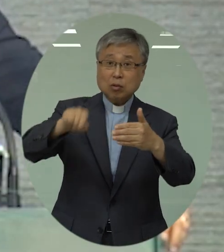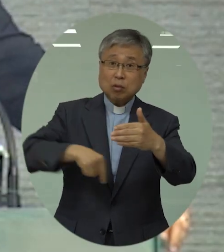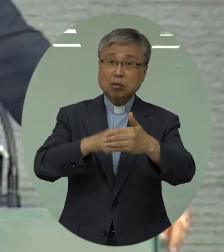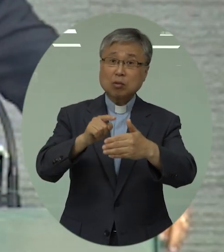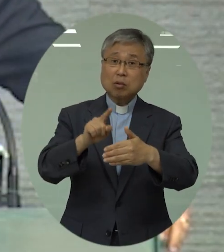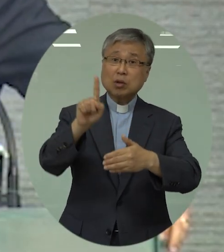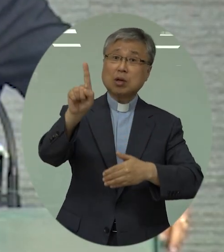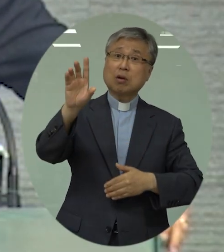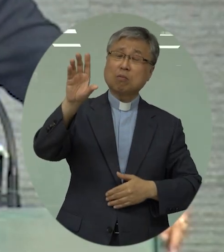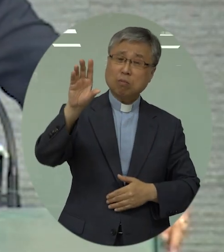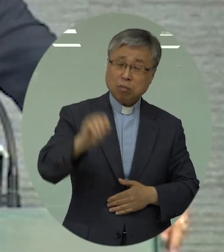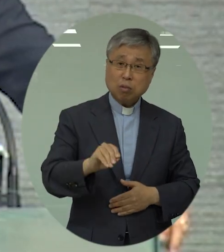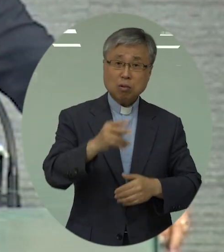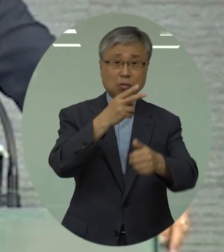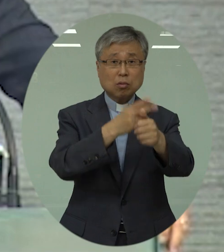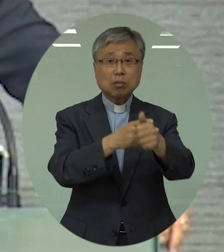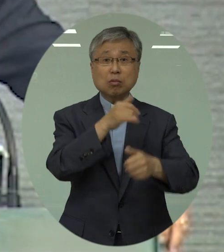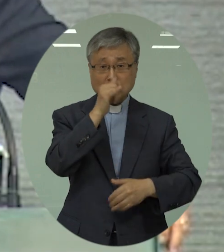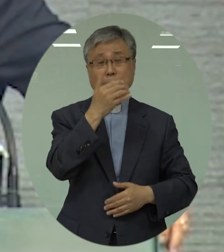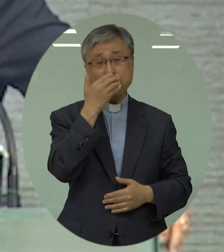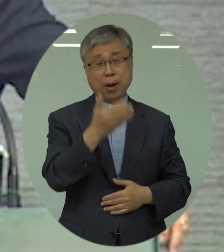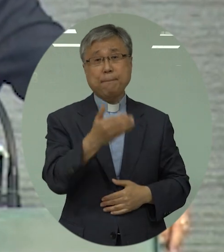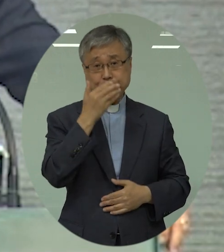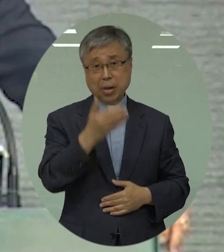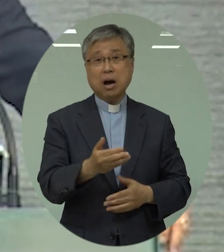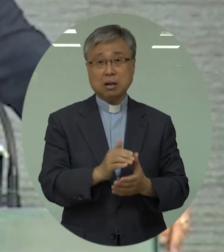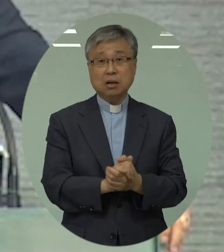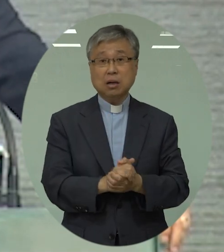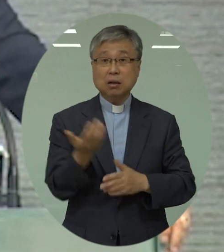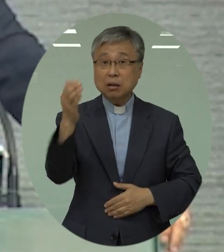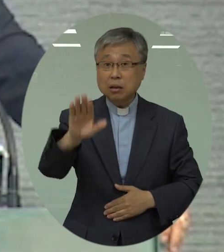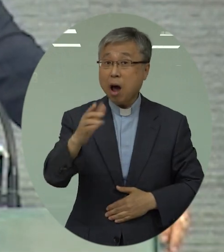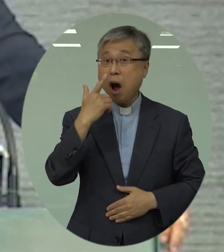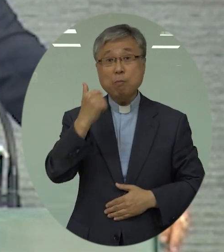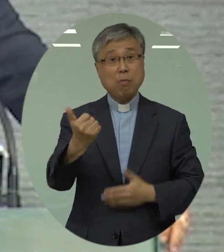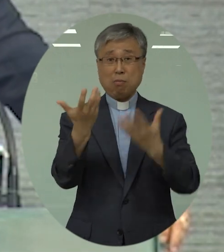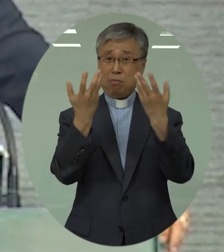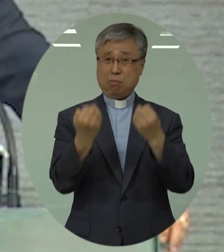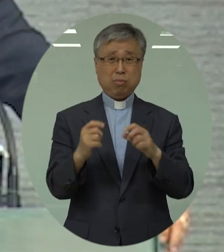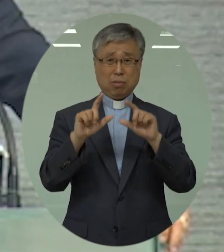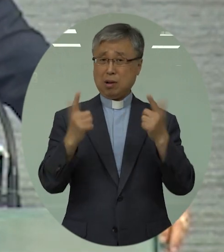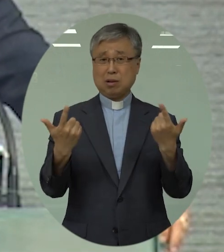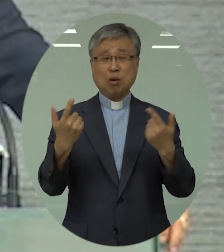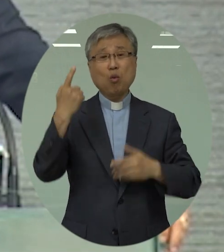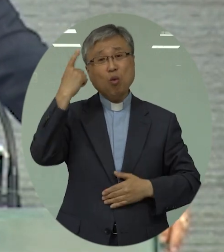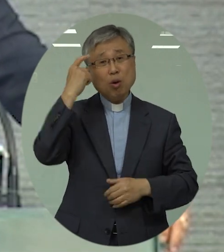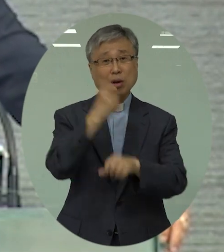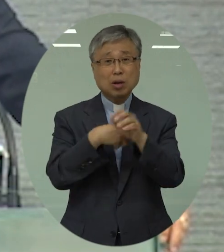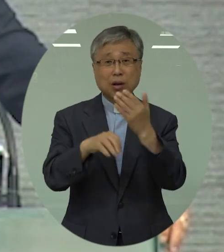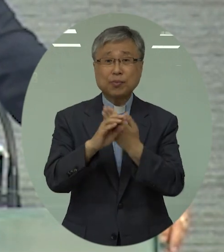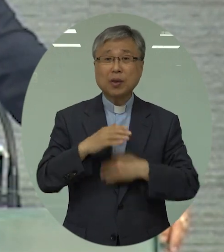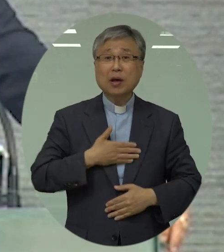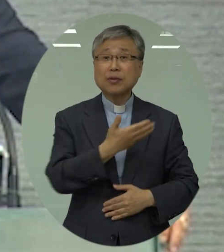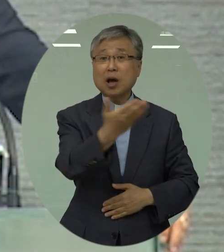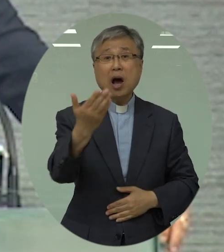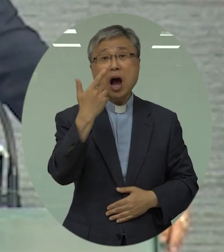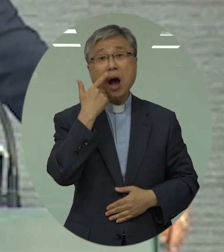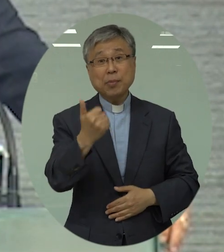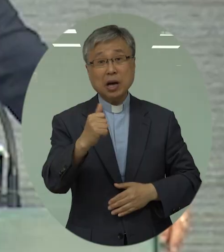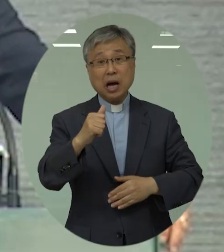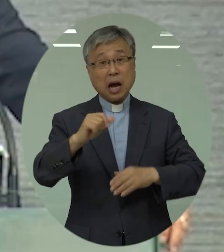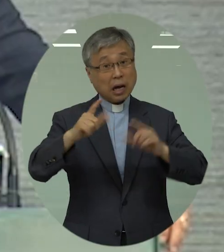1만 스승이 있을 수 있어요. 그러나 아비는 많지 않다. 왜냐하면 내가 너희에게 아비가